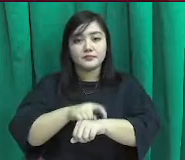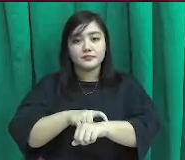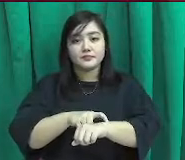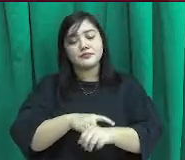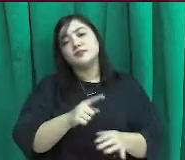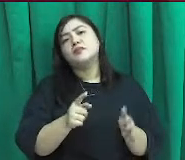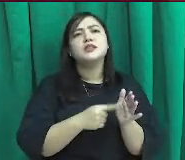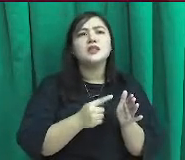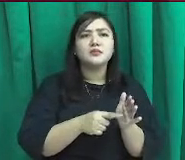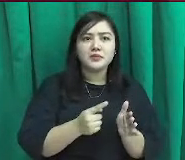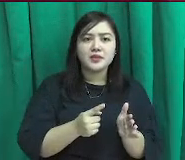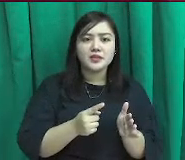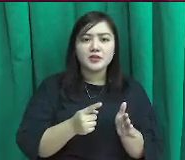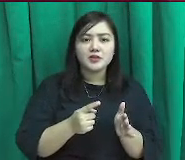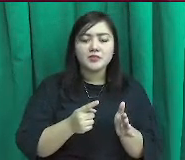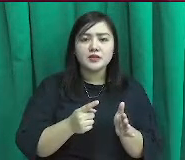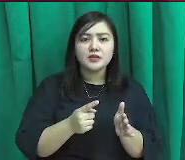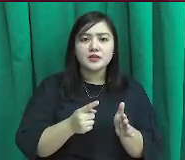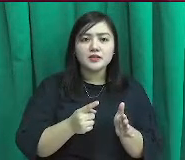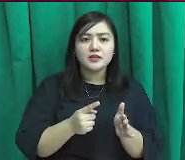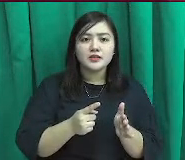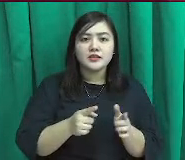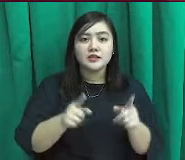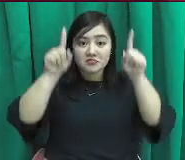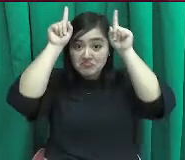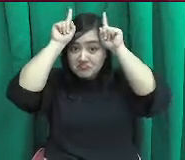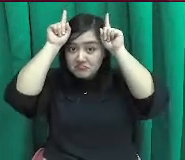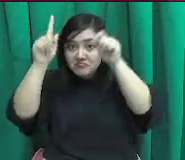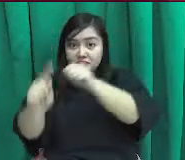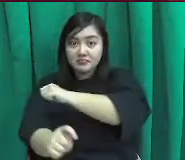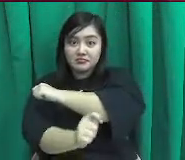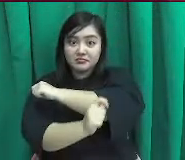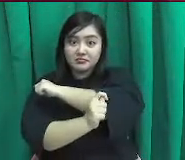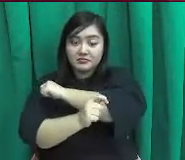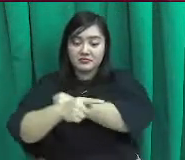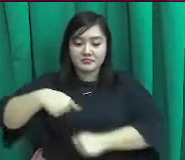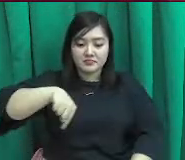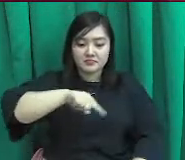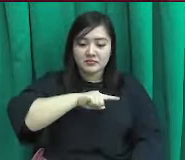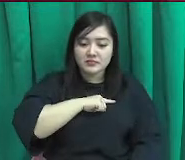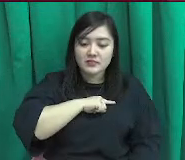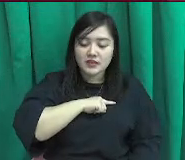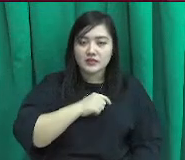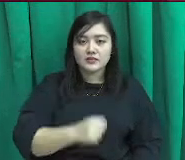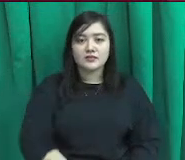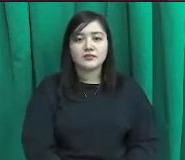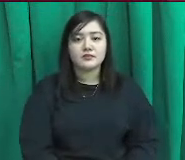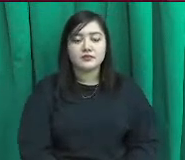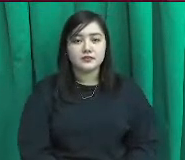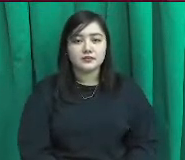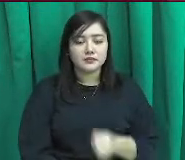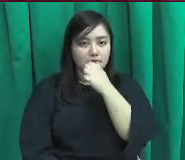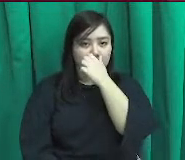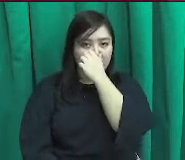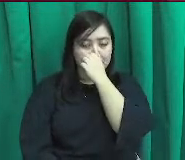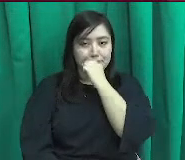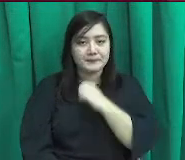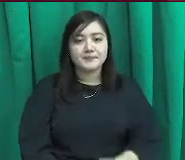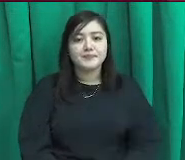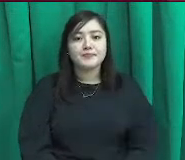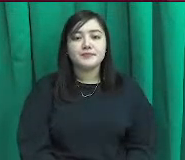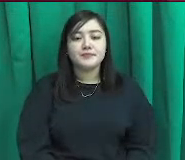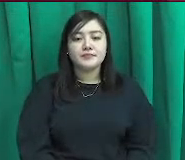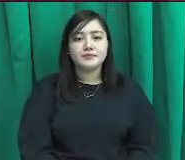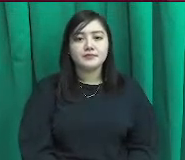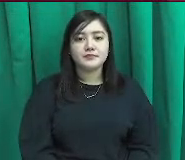Minsan, nadudoon tayo natitempt ng Diablo. Para sa atin na mga, doon tayo natitempt ng Diablo. Ako, sabi ko nga sa inyo, ako personally, dyan natitempt ako, dyan